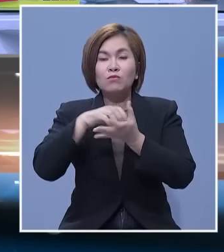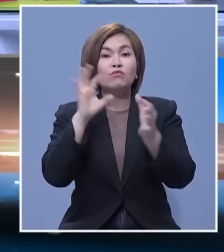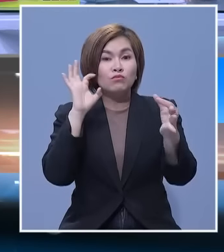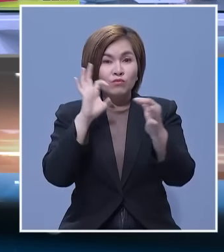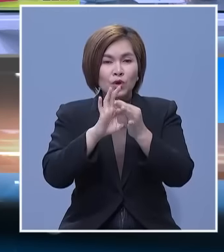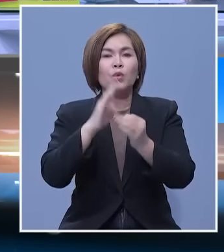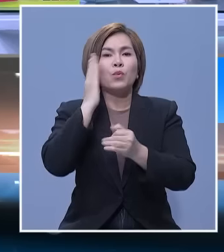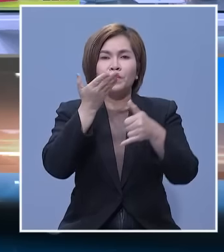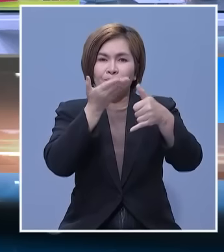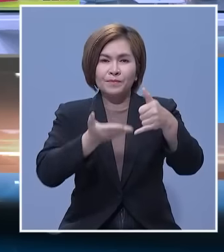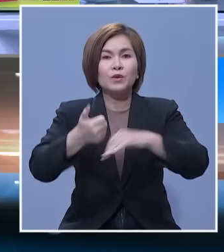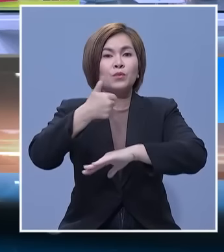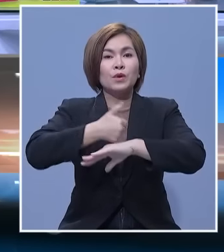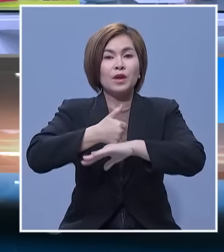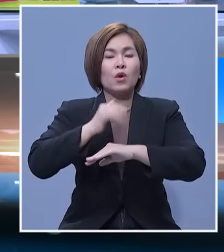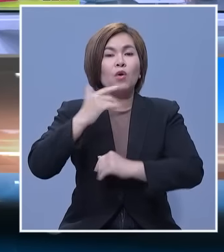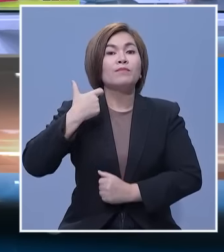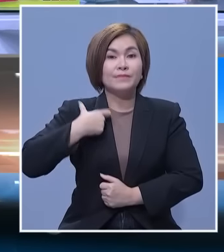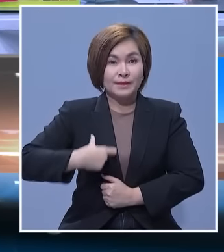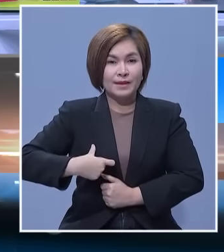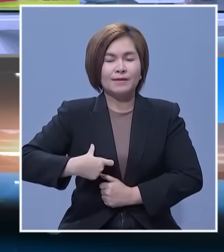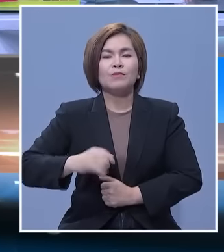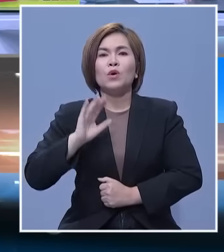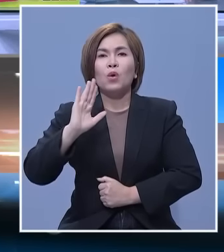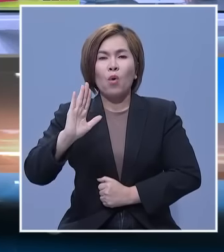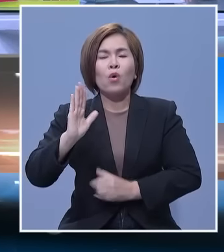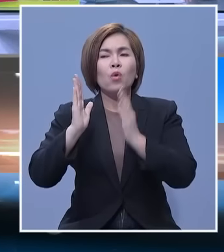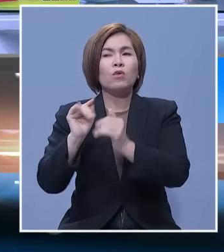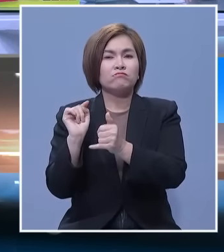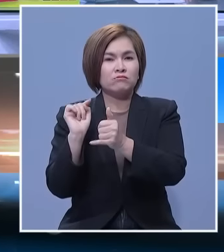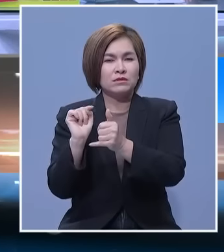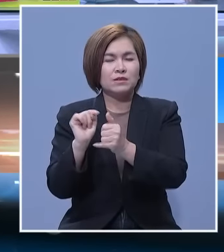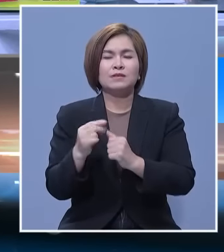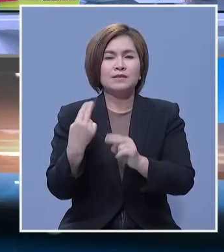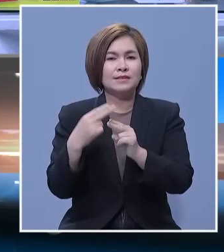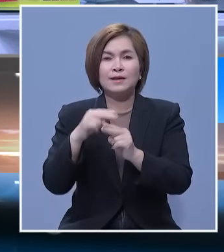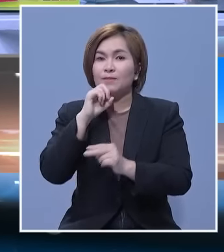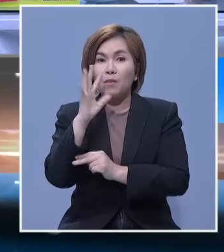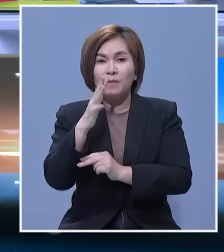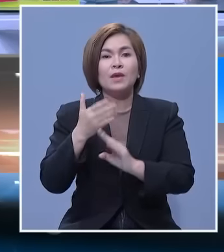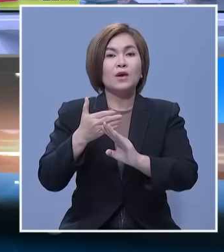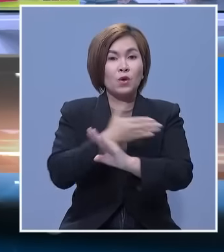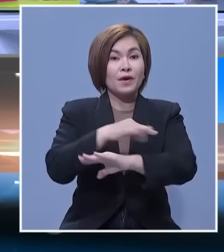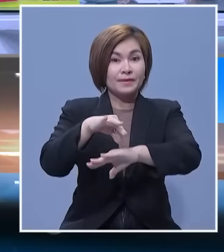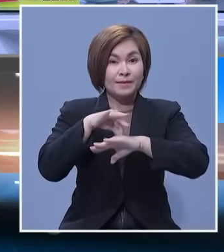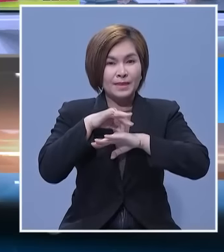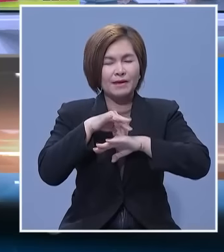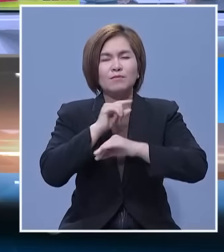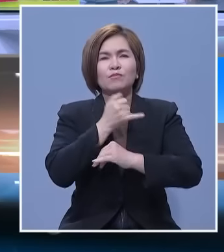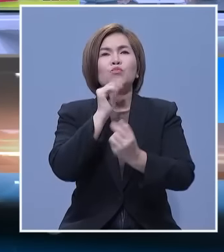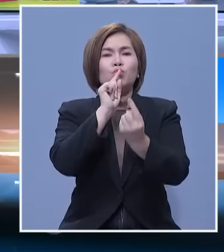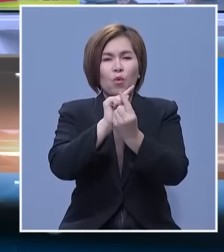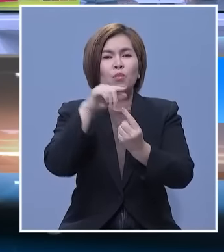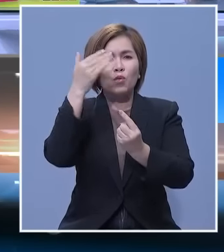ณพิชิตเนี่ยเป็นหัวหน้าทนายความของบุคคลหนึ่งซึ่งไม่ได้เอ่ยชื่อที่คุณเศรษฐาไปพบก่อนจะมีการแต่งตั้ง